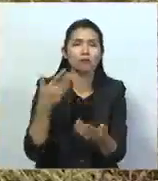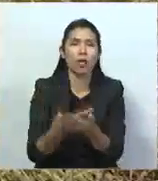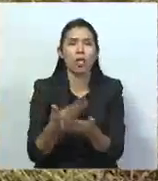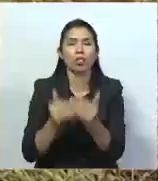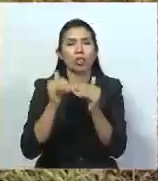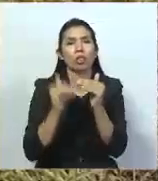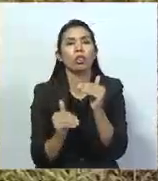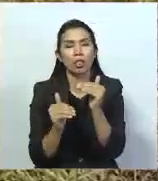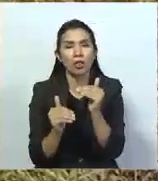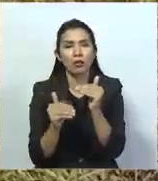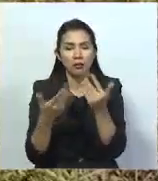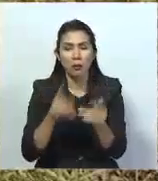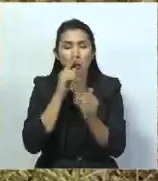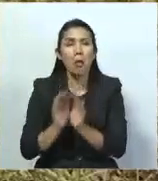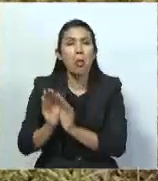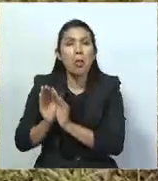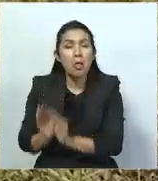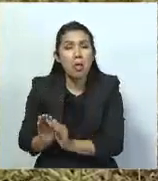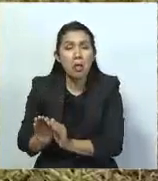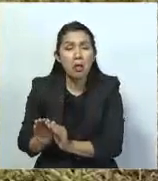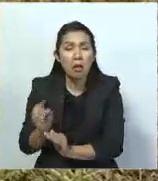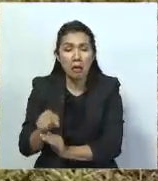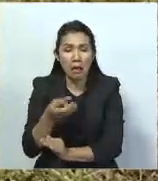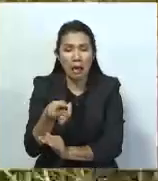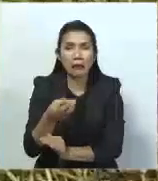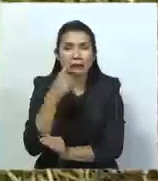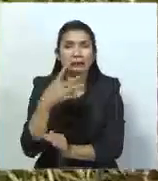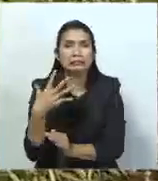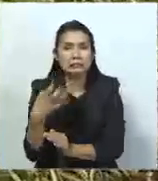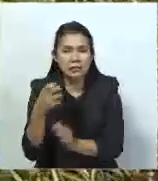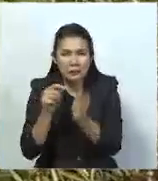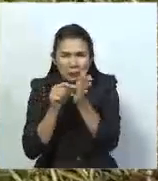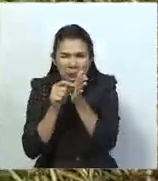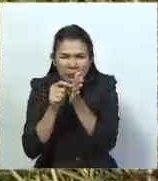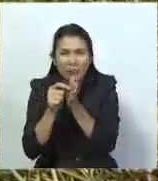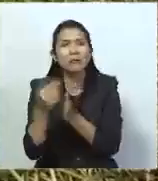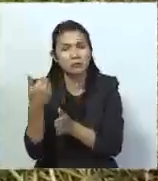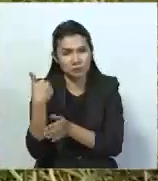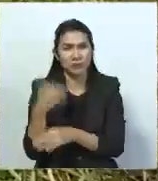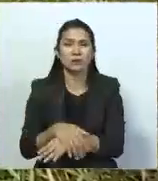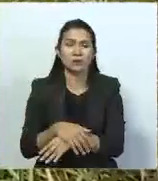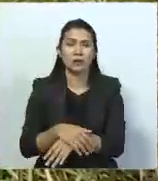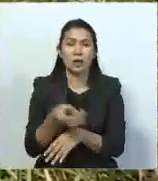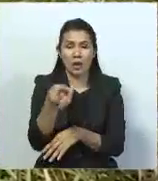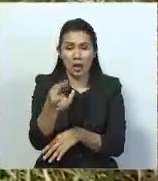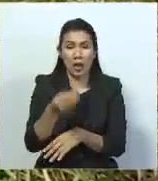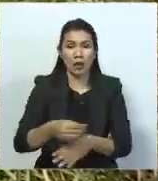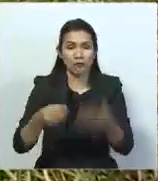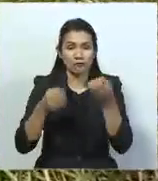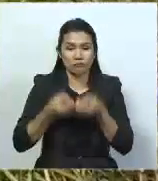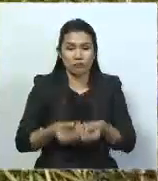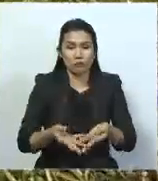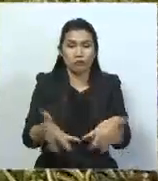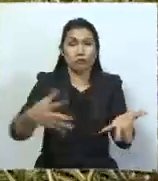ถูกกดและหากนำไปเก็บไว้ในยุ้งฉางทันทีก็จะทำให้ข้าวเสียหายจากเชื้อราอีกโดยข้าวที่ตากไว้ประมาณ 2-3